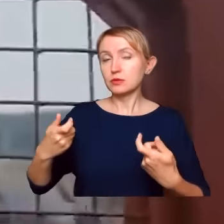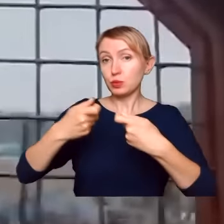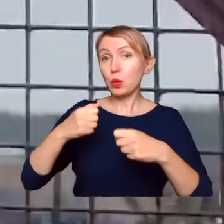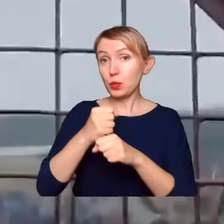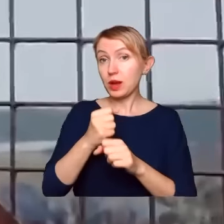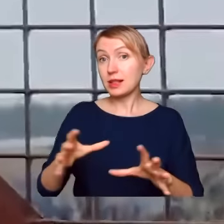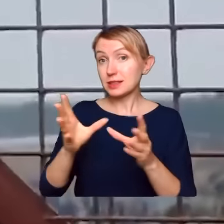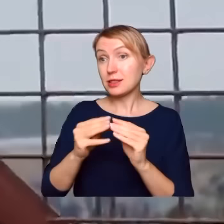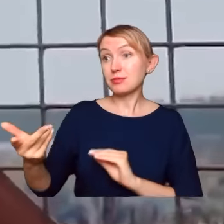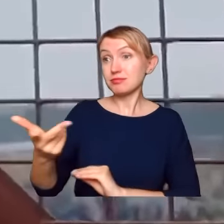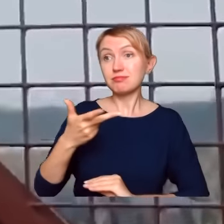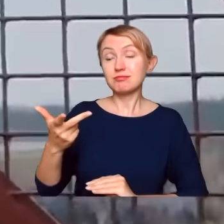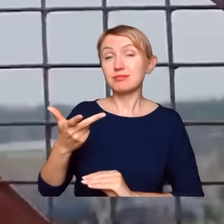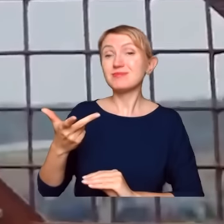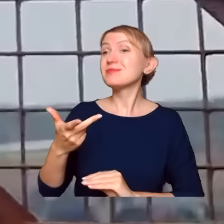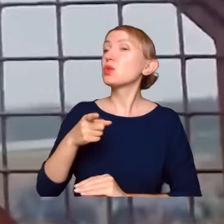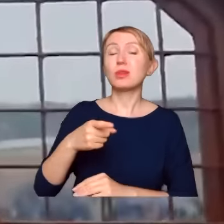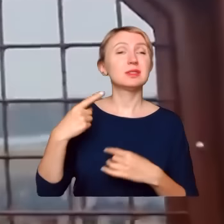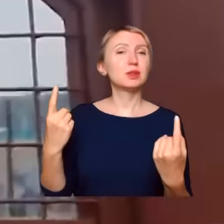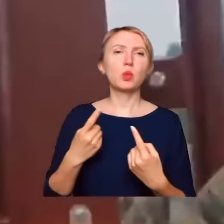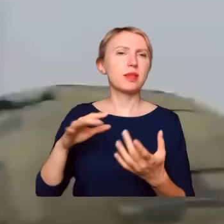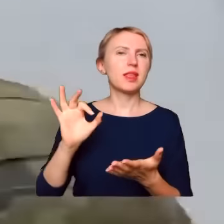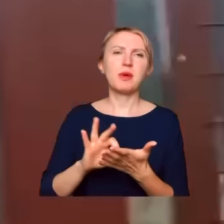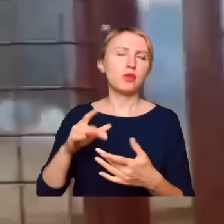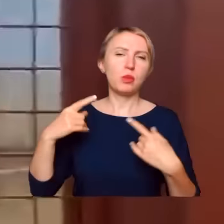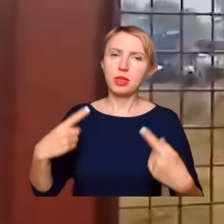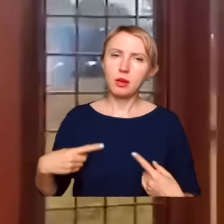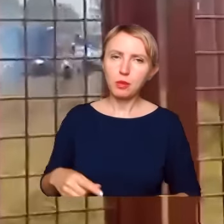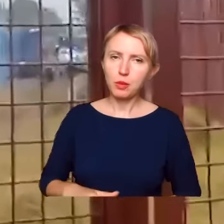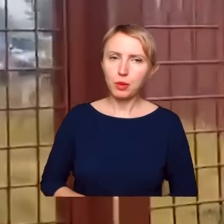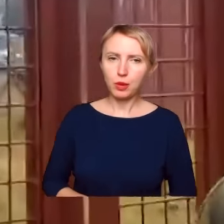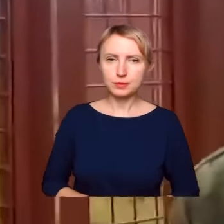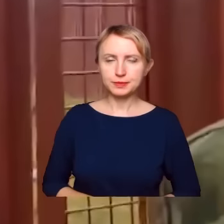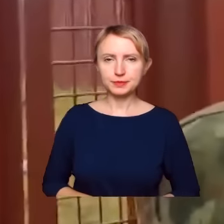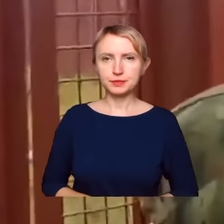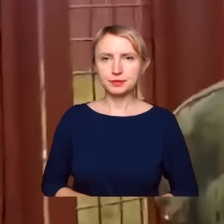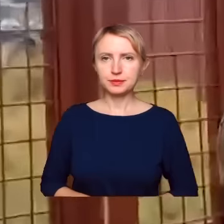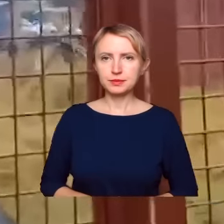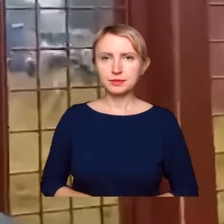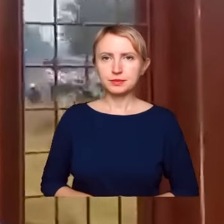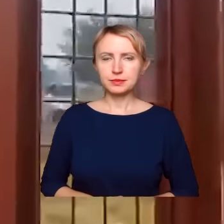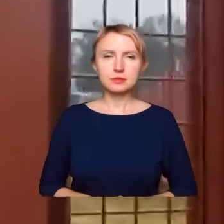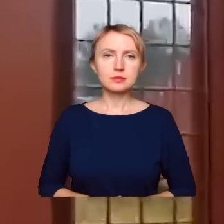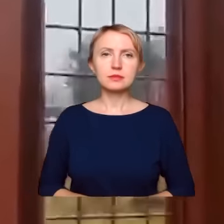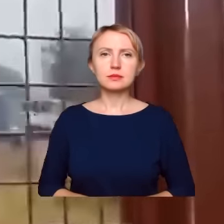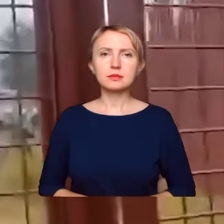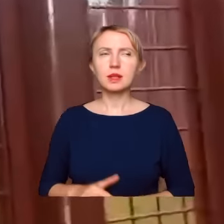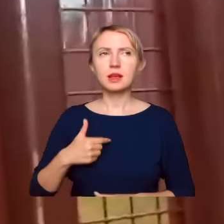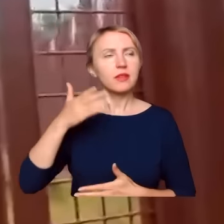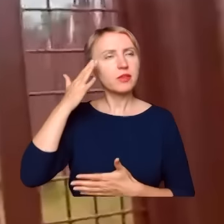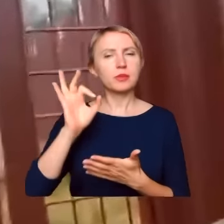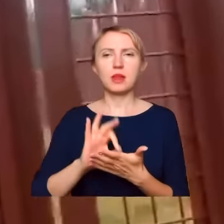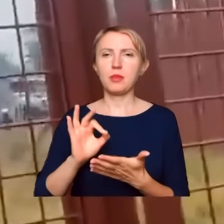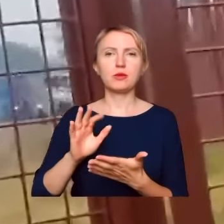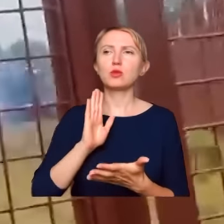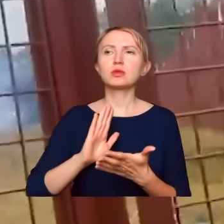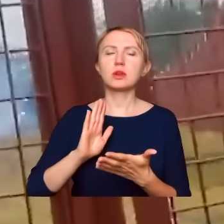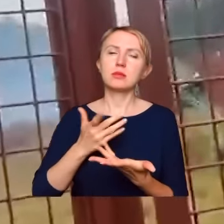nie doszłoby do takiej sprawy, która została opisana wczoraj przez Onet. Jestem o tym głęboko przekonany.